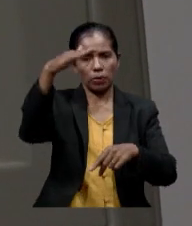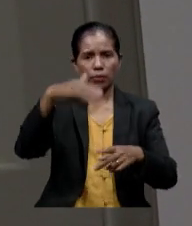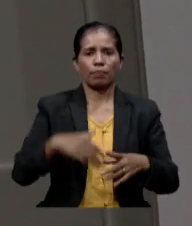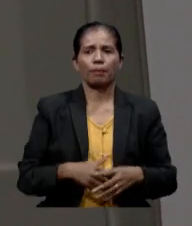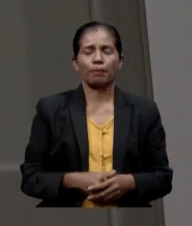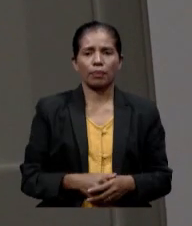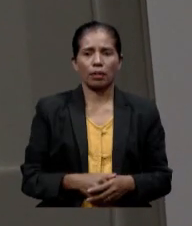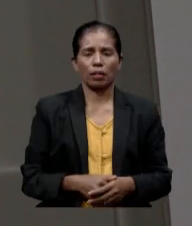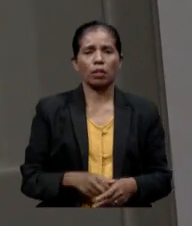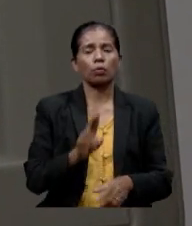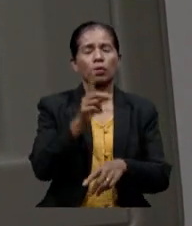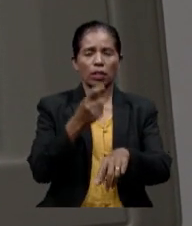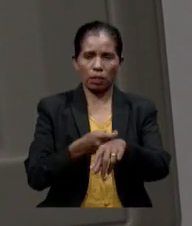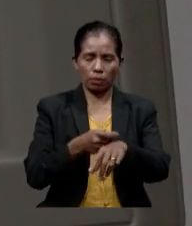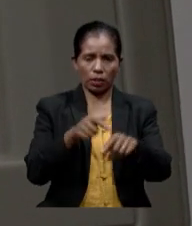aproveita tempo da ne.